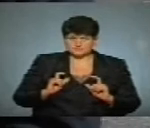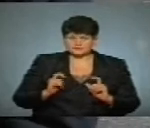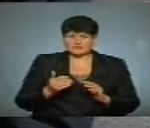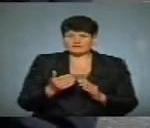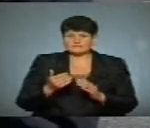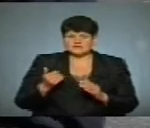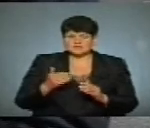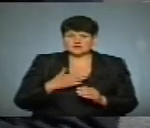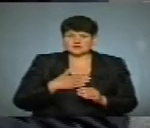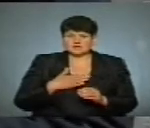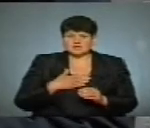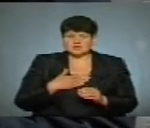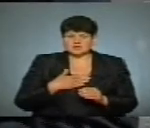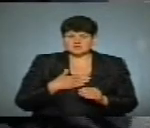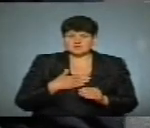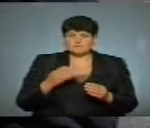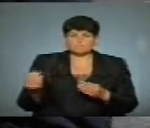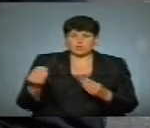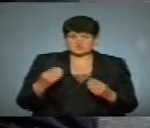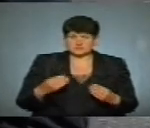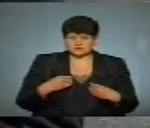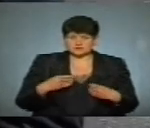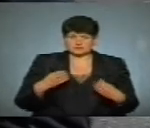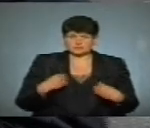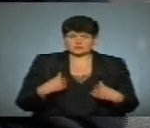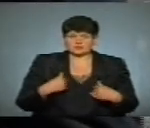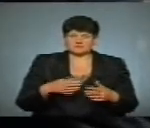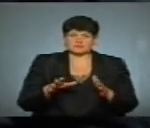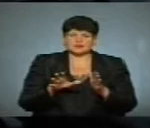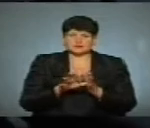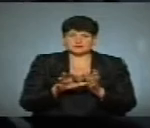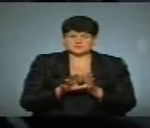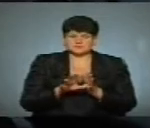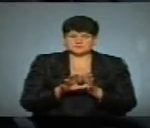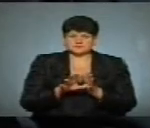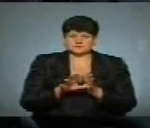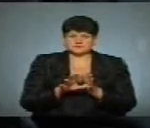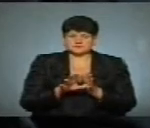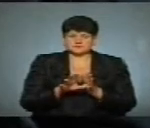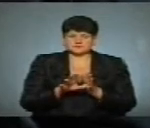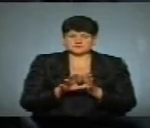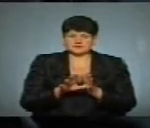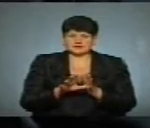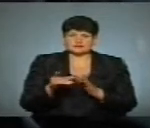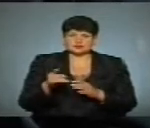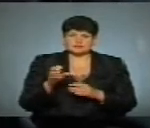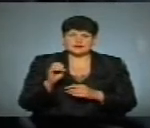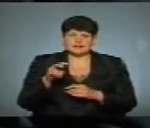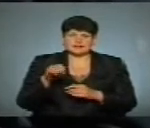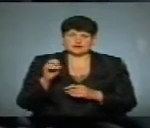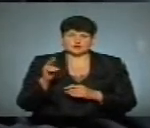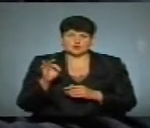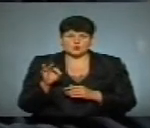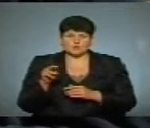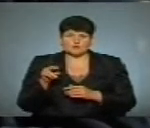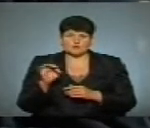від наших постачальників, які поставляють нам електричну енергію від Тернопільелектропостачі.